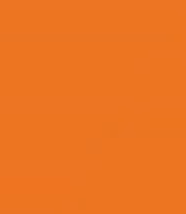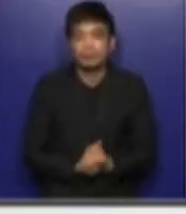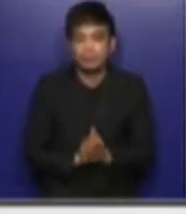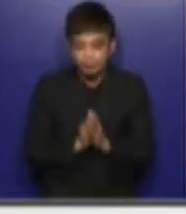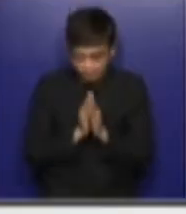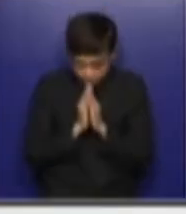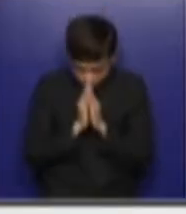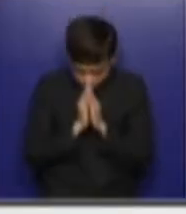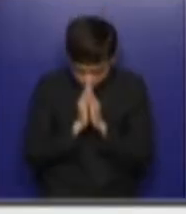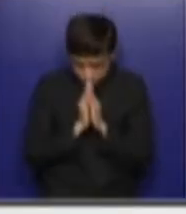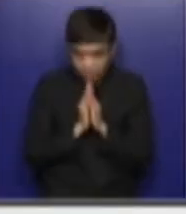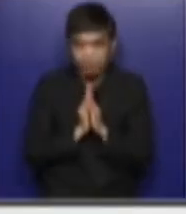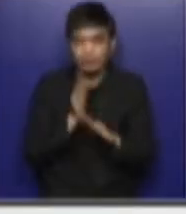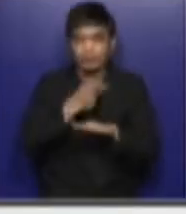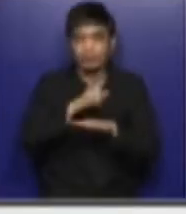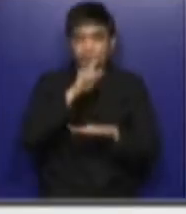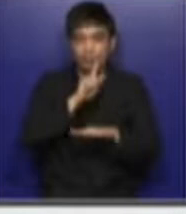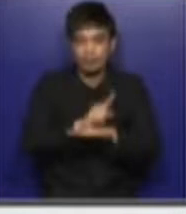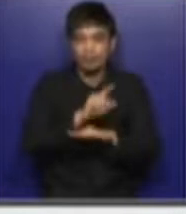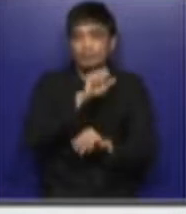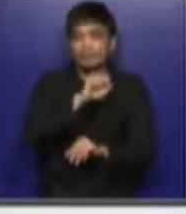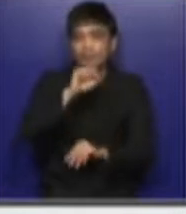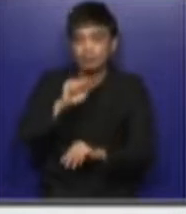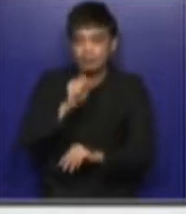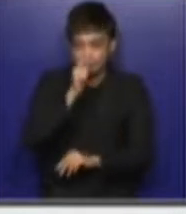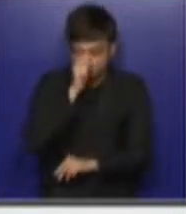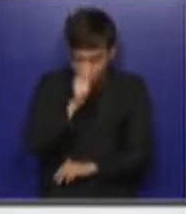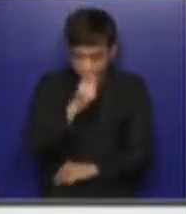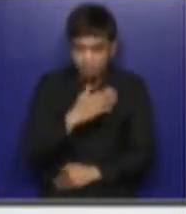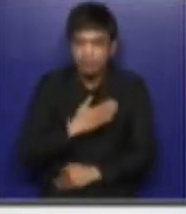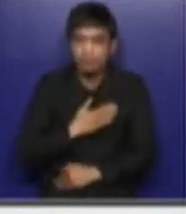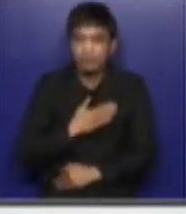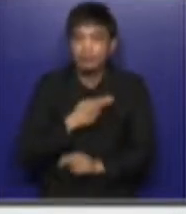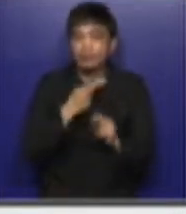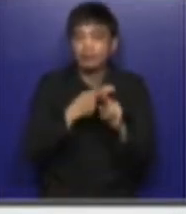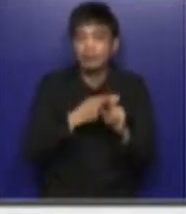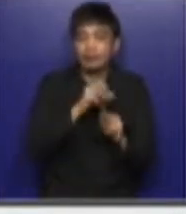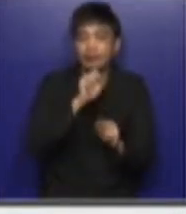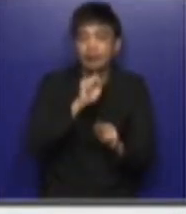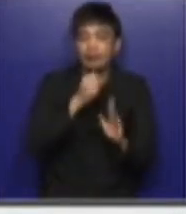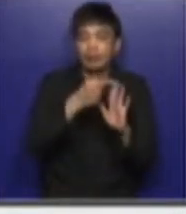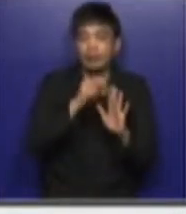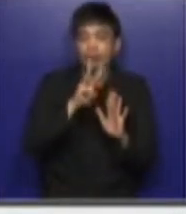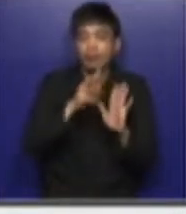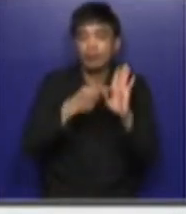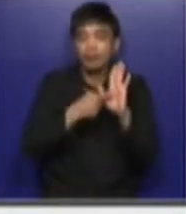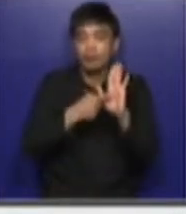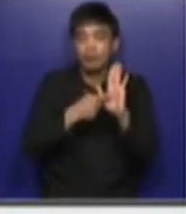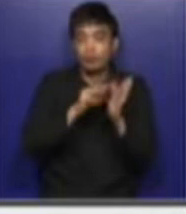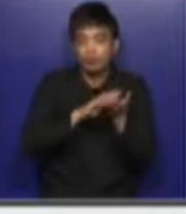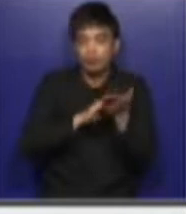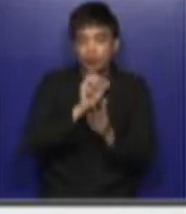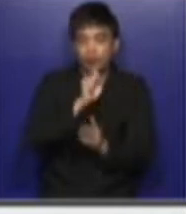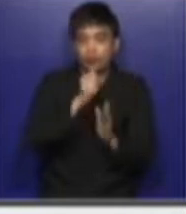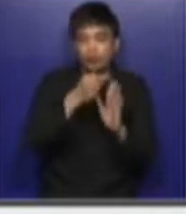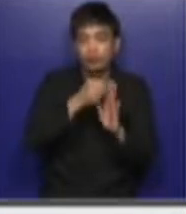กราบเรียนท่านประธานสภาผู้แทนราษฎรที่เคารพดิฉันสุทธวรรณสุบรรณอยุธยาสมาชิกสภาผู้แทนราษฎรจังหวัดน